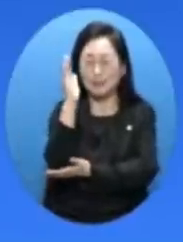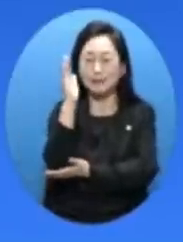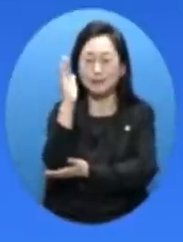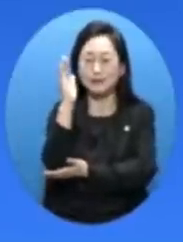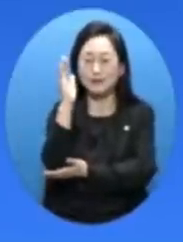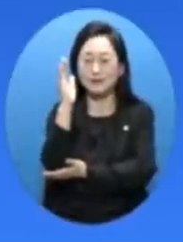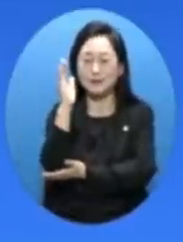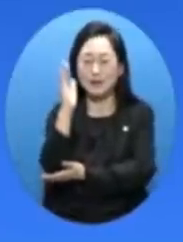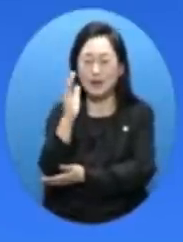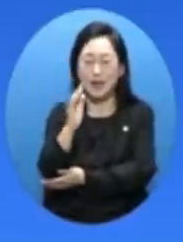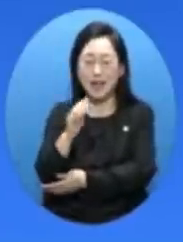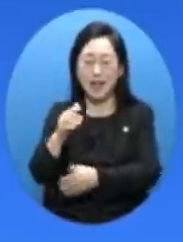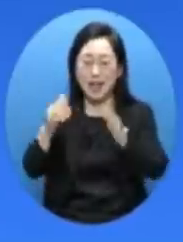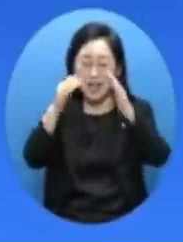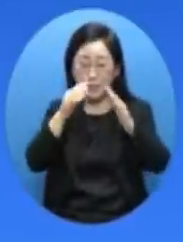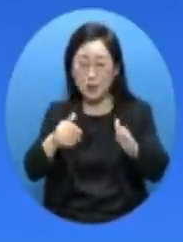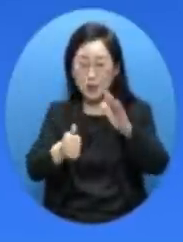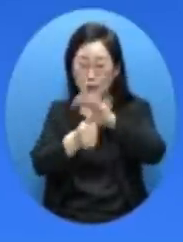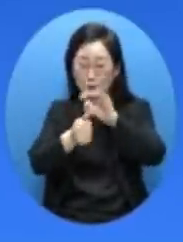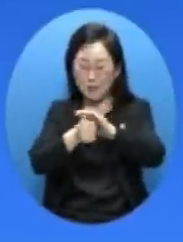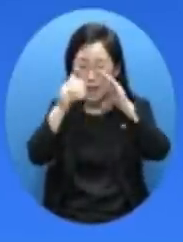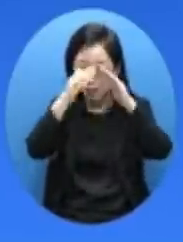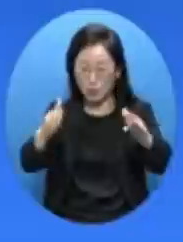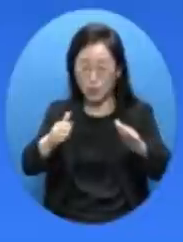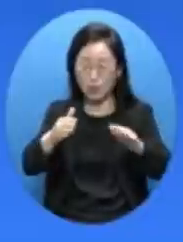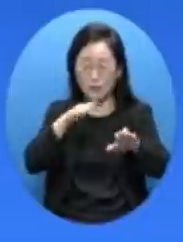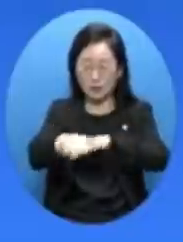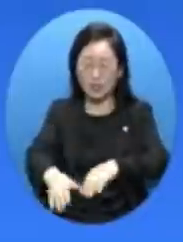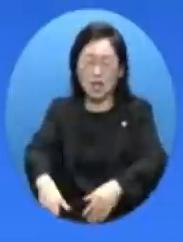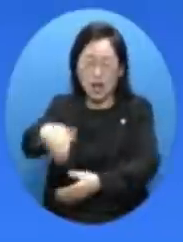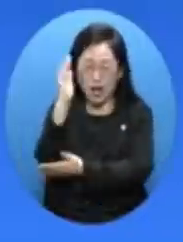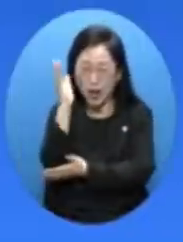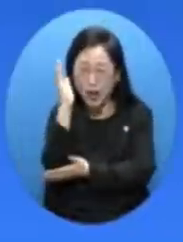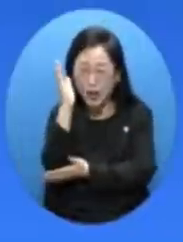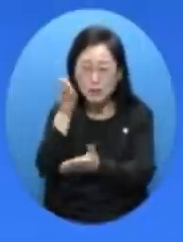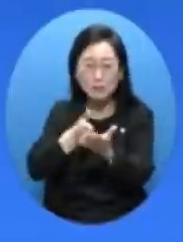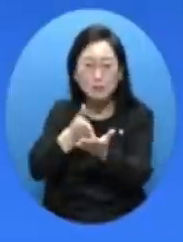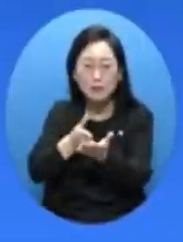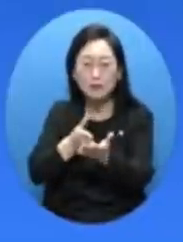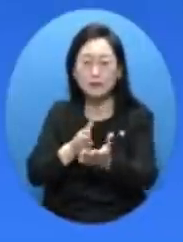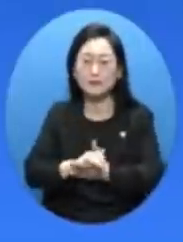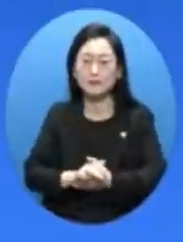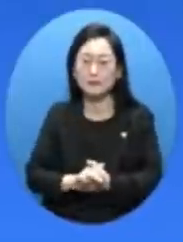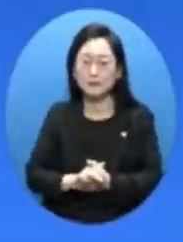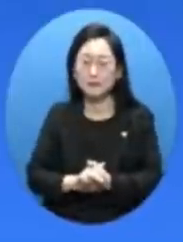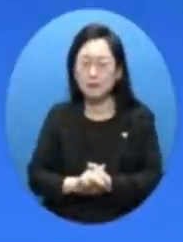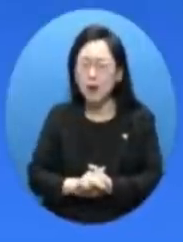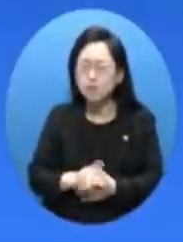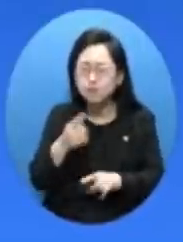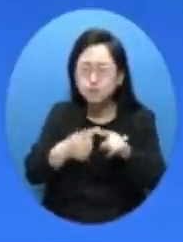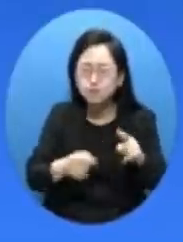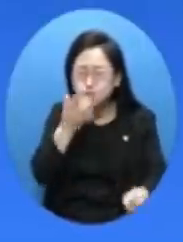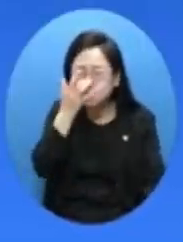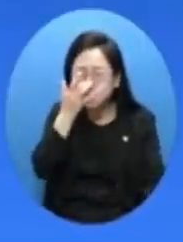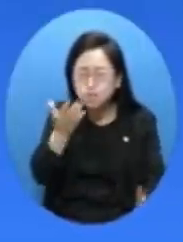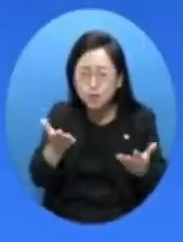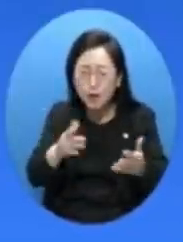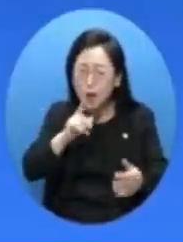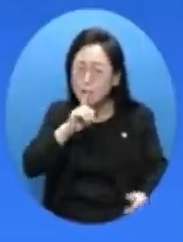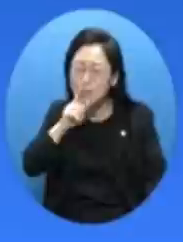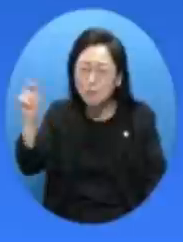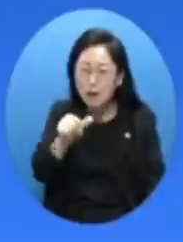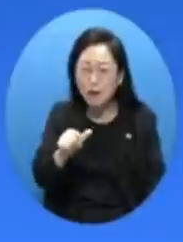경례도 센 바람으로 크래쉬 크래쉬 하면서 말씀 전하시는데 한 절반은 못 알아듣겠어요. 얼마나 빨리